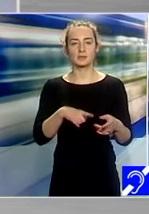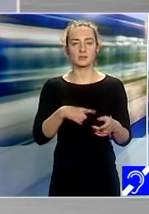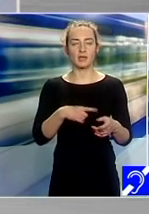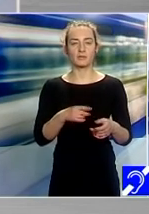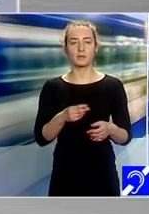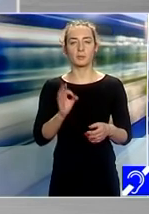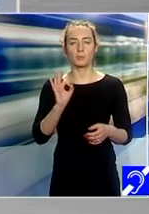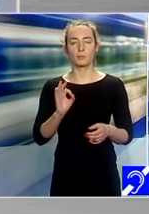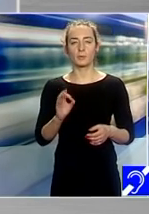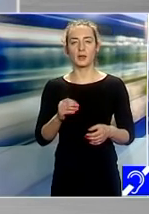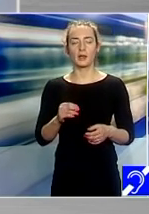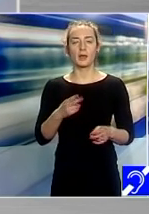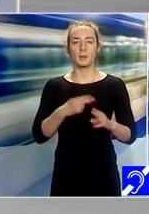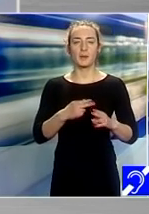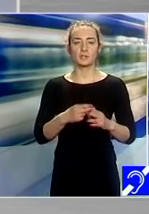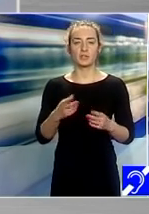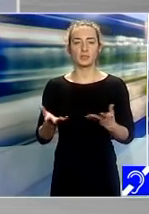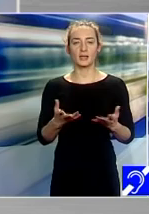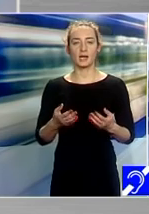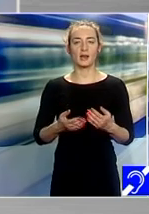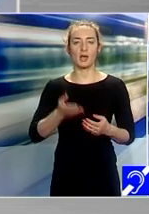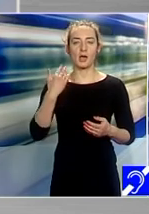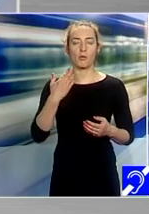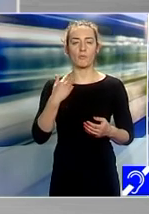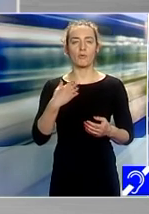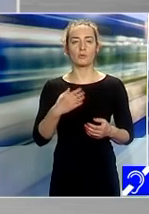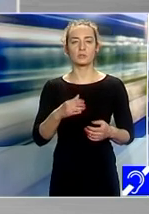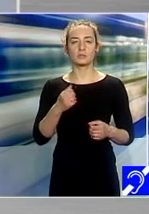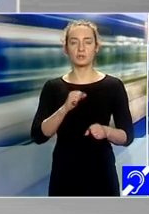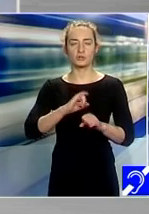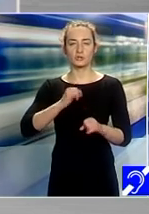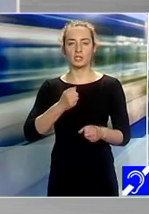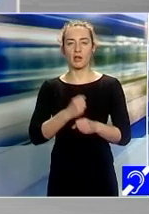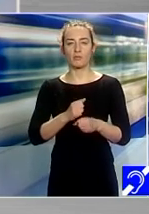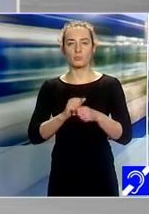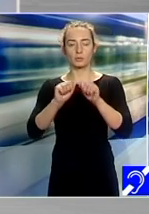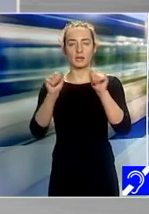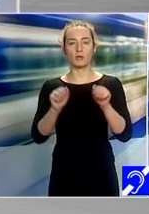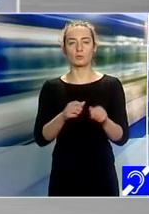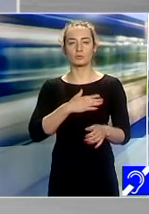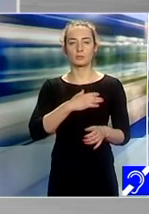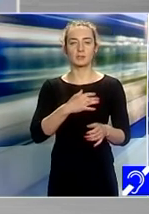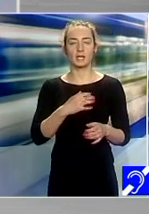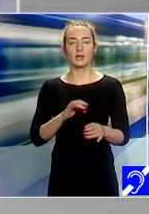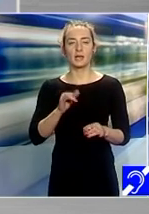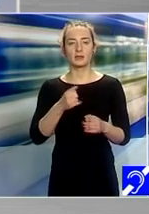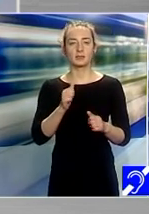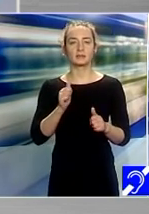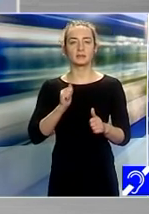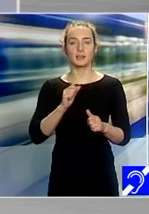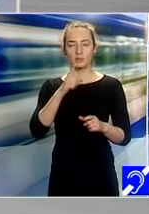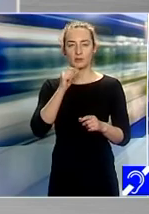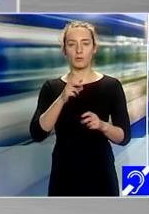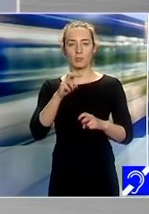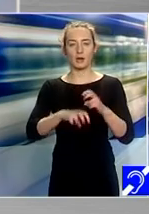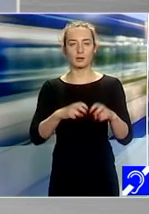Adică paciente care au trecut prin experiență, care și-au făcut reconstrucție, care au depășit, când stăm de vorbă cu aceste paciente la